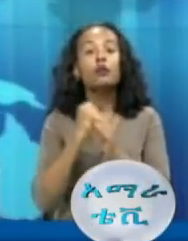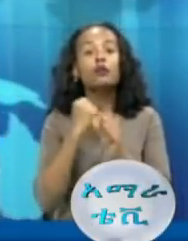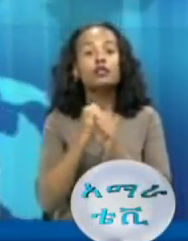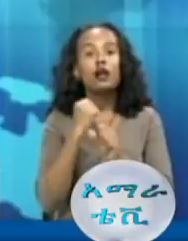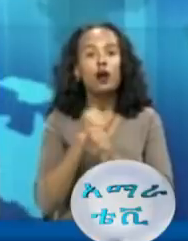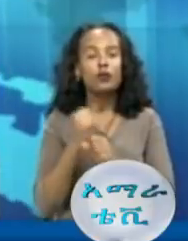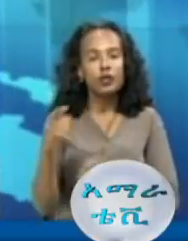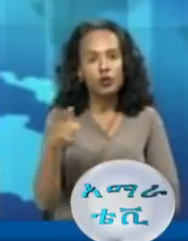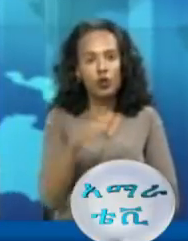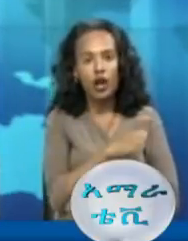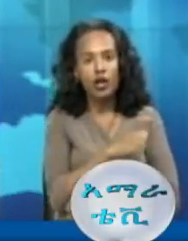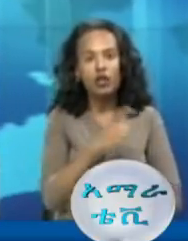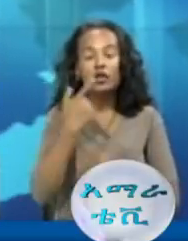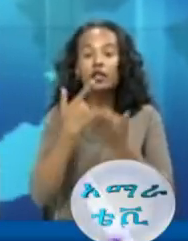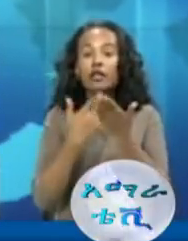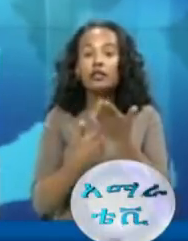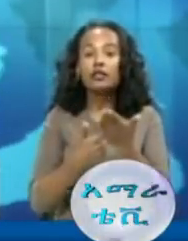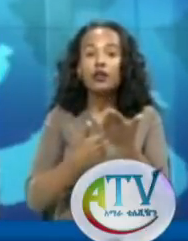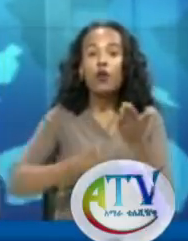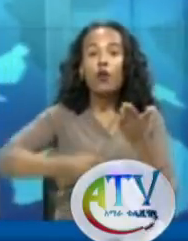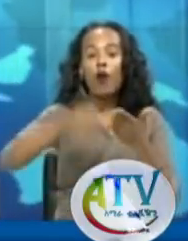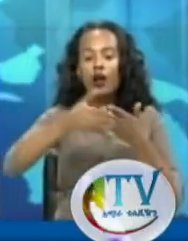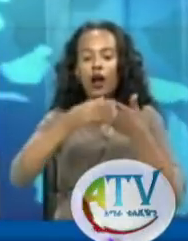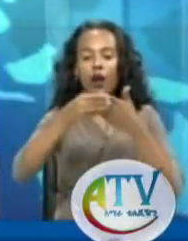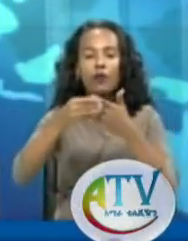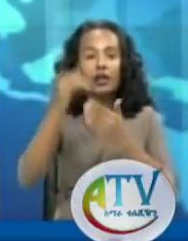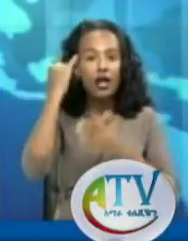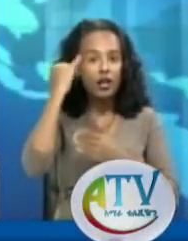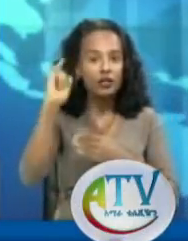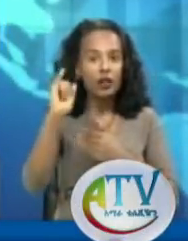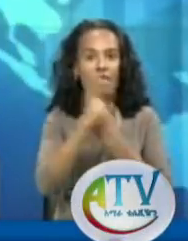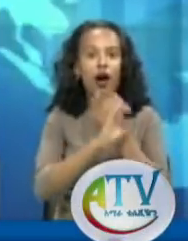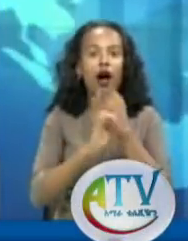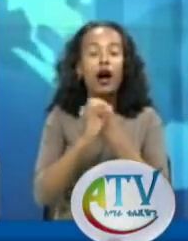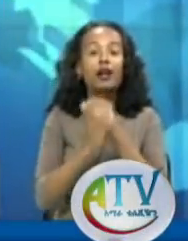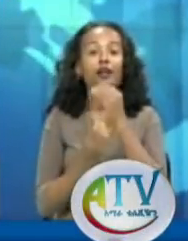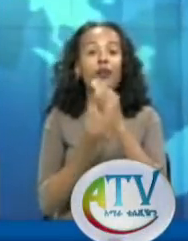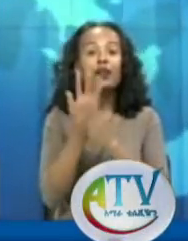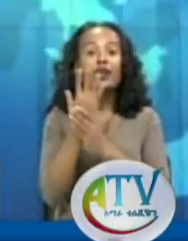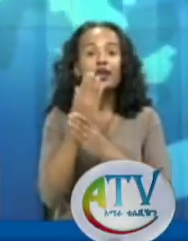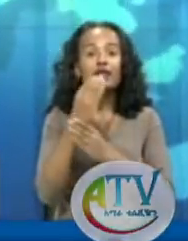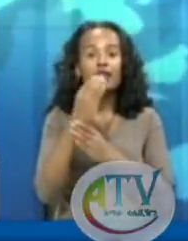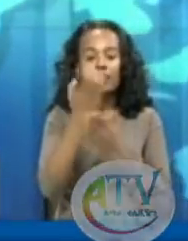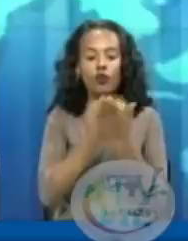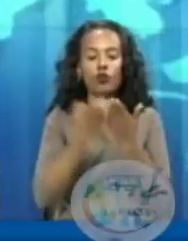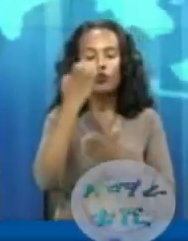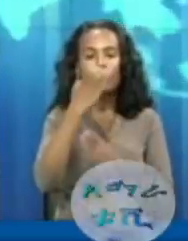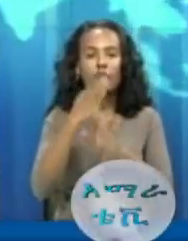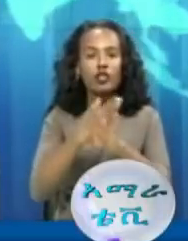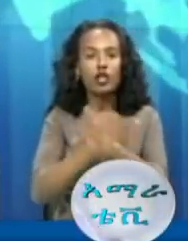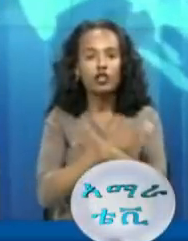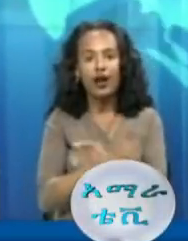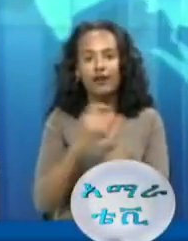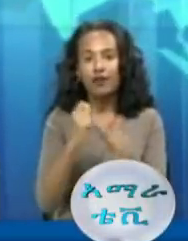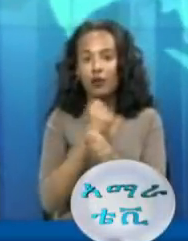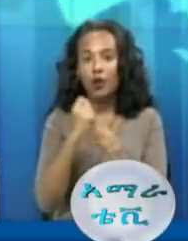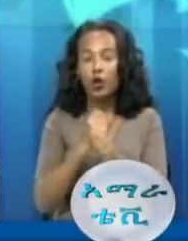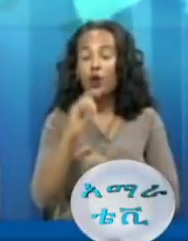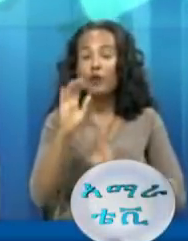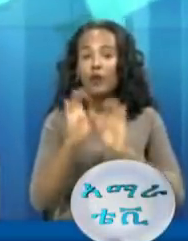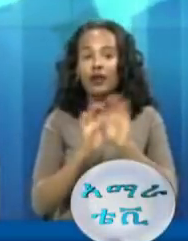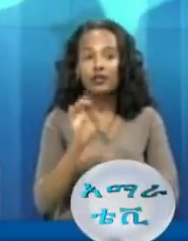ይሆናል። ለዚህ ዋናው መሪ ሐሳብ ሀገር በቀል የኢኮኖሚ ማሻሻያ ፕሮግራምን ተግባራዊ ማድረግ